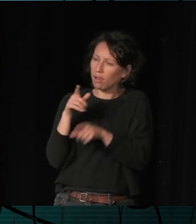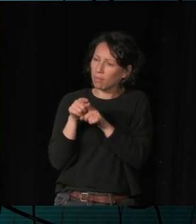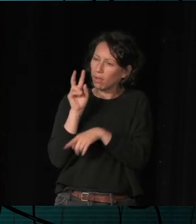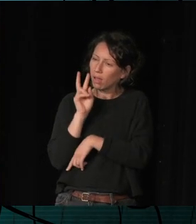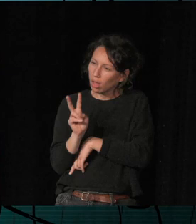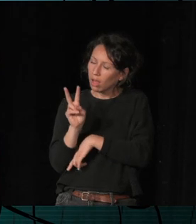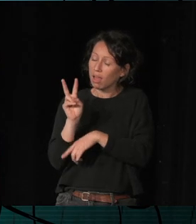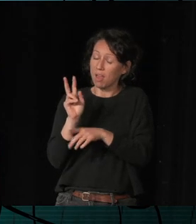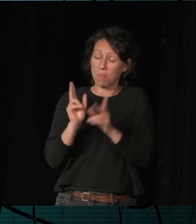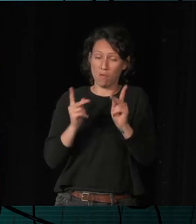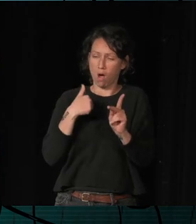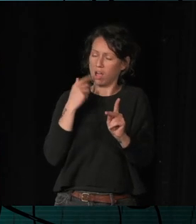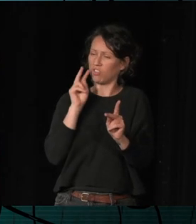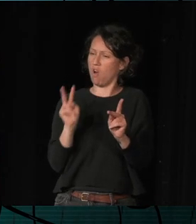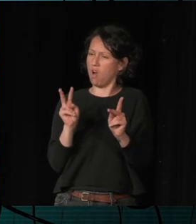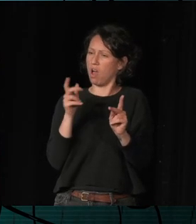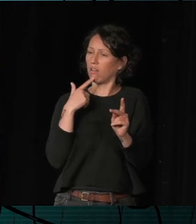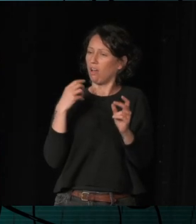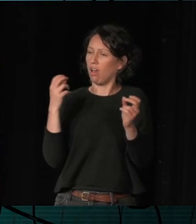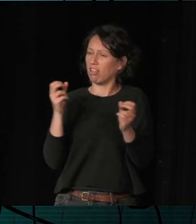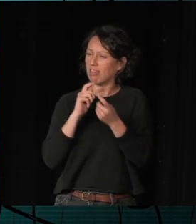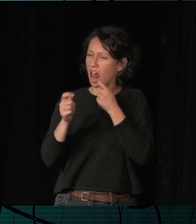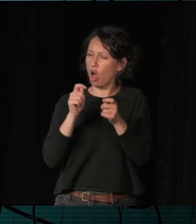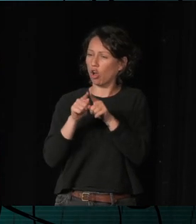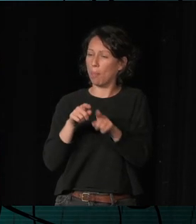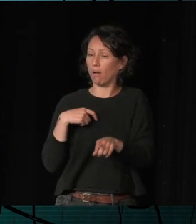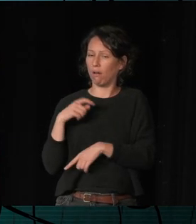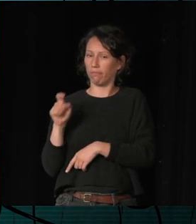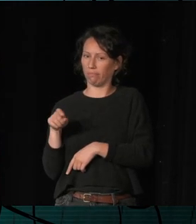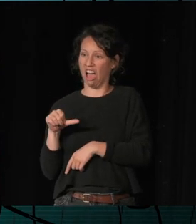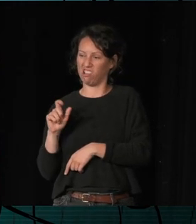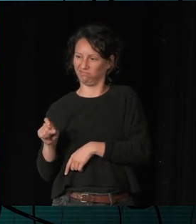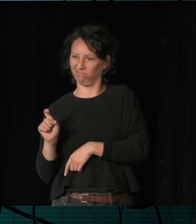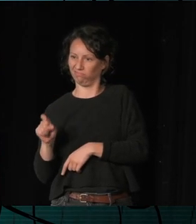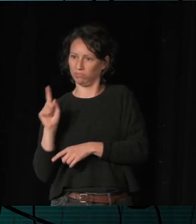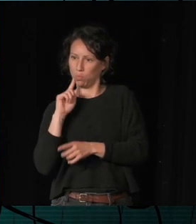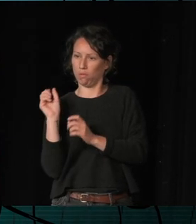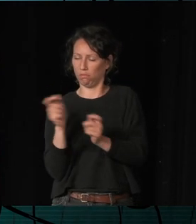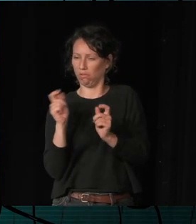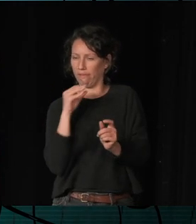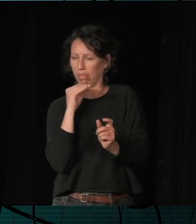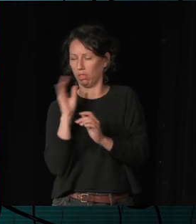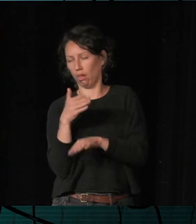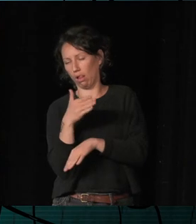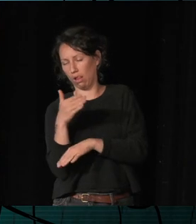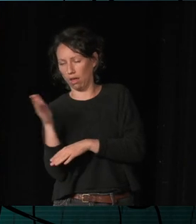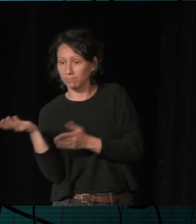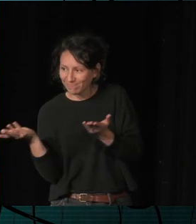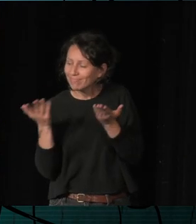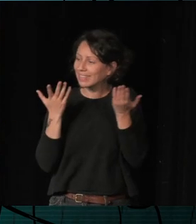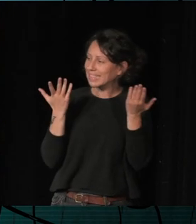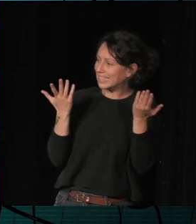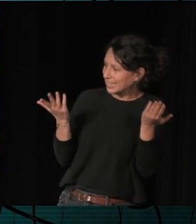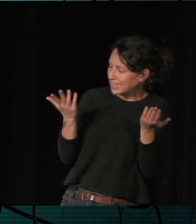faire passer les dialogues. Et ce sont ces moments où on a presque l'impression que ce sont des jeux, donc Décarnation ou Indica, qui dans ces